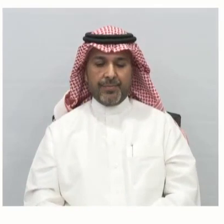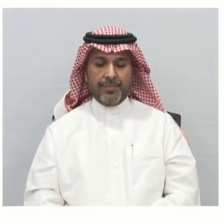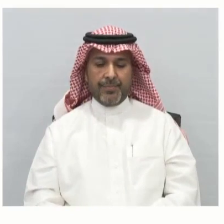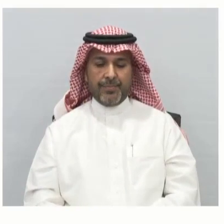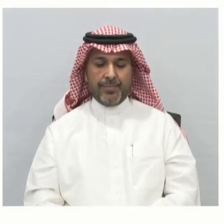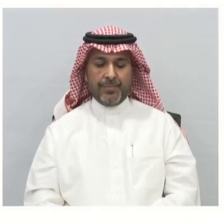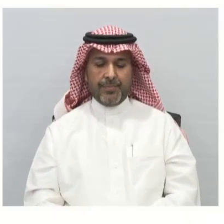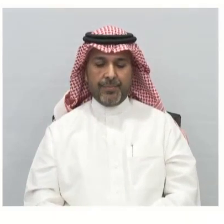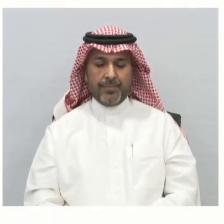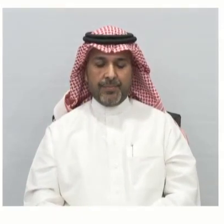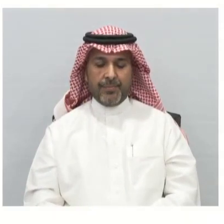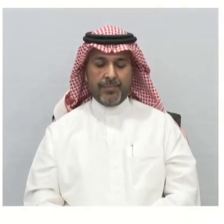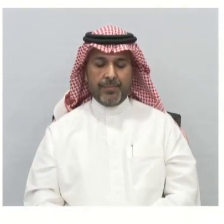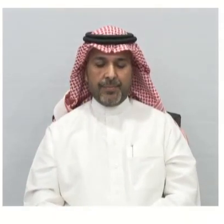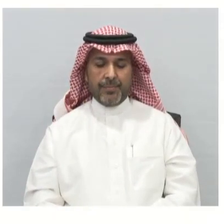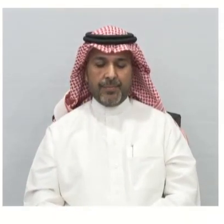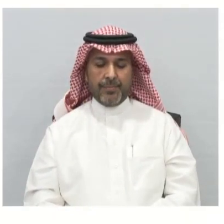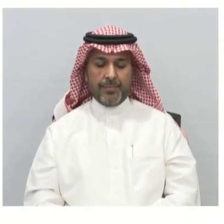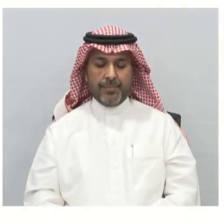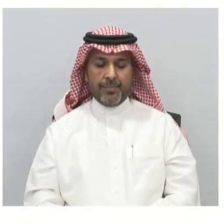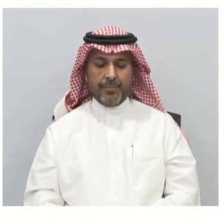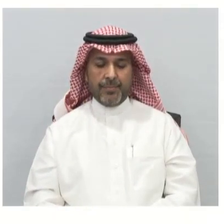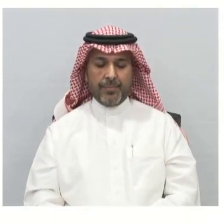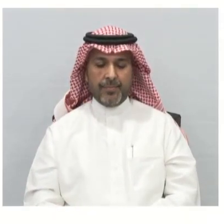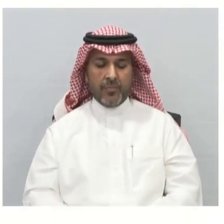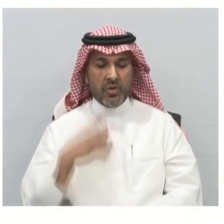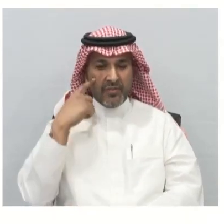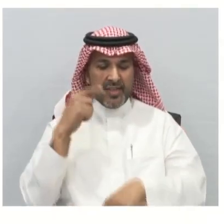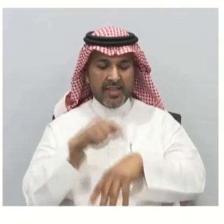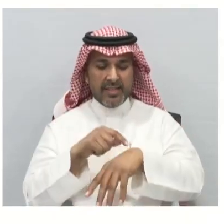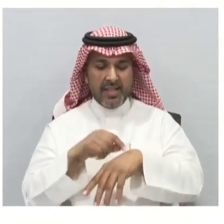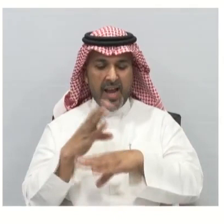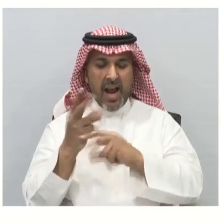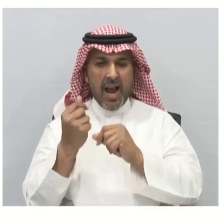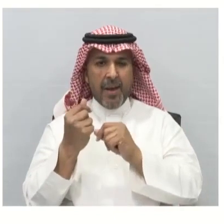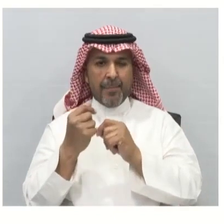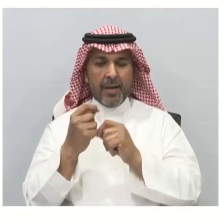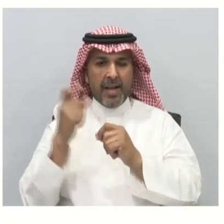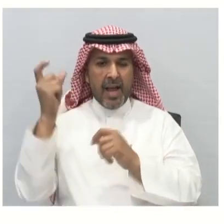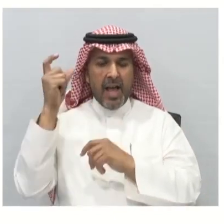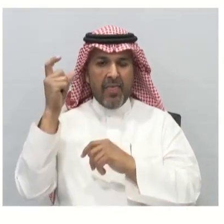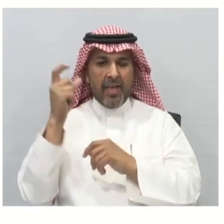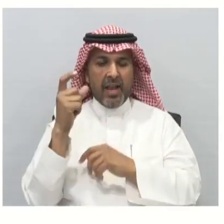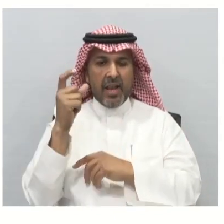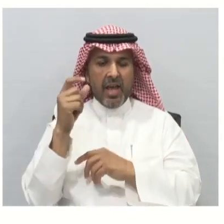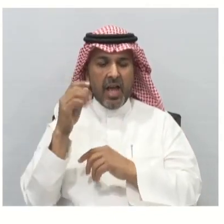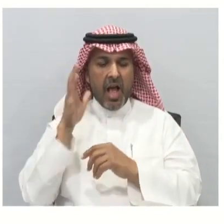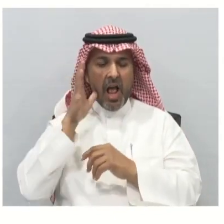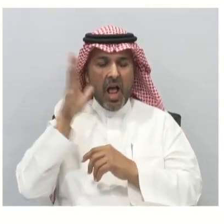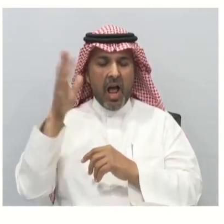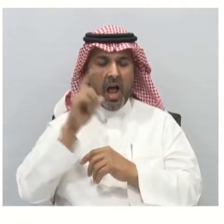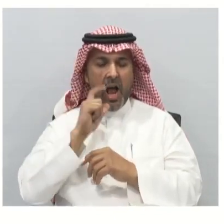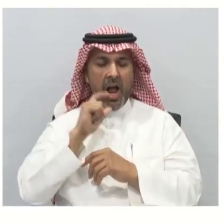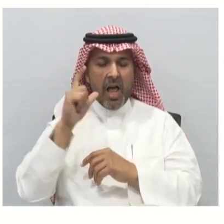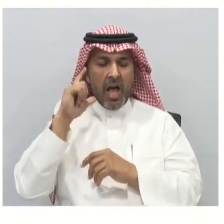ننتقل سؤال اخر تبين الساعه التاليه وقت اذان المغرب في احد الايام اذا